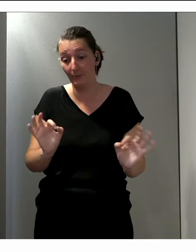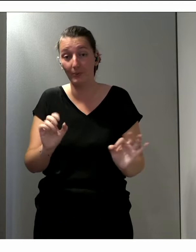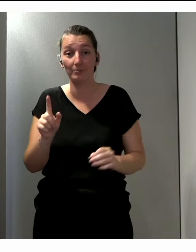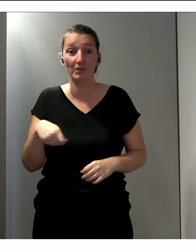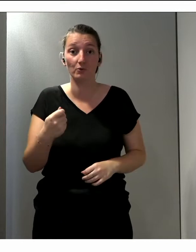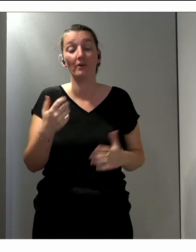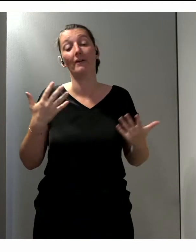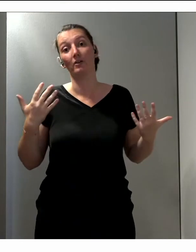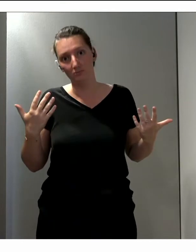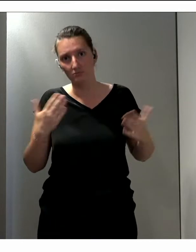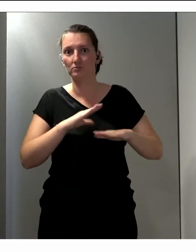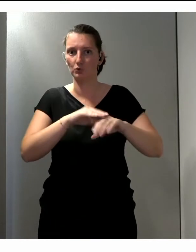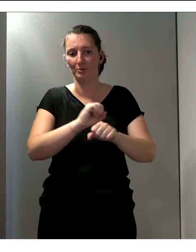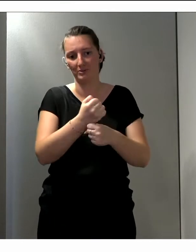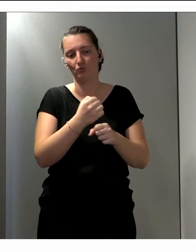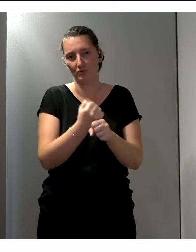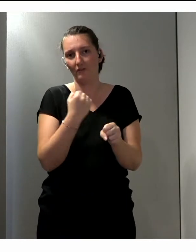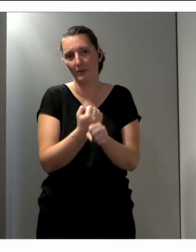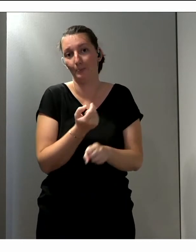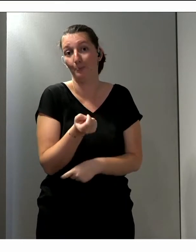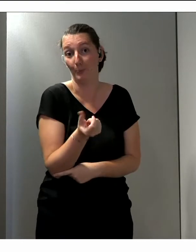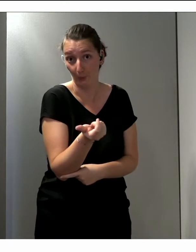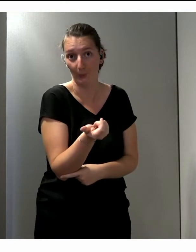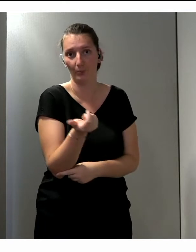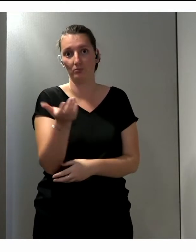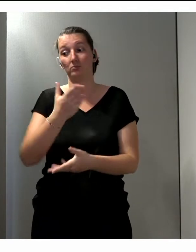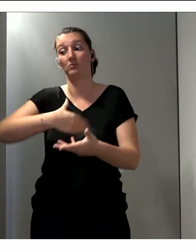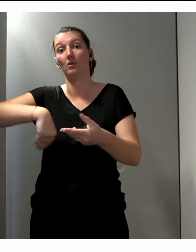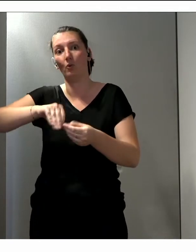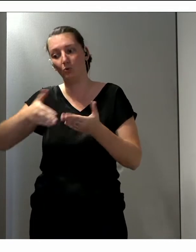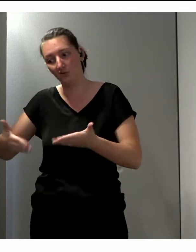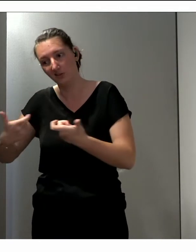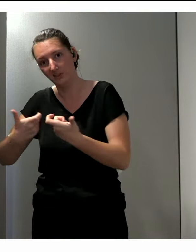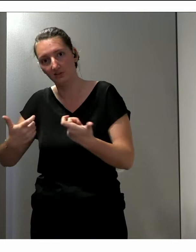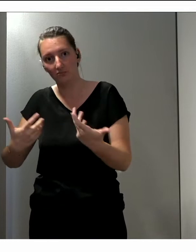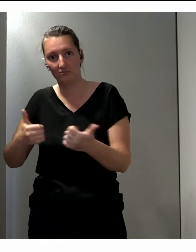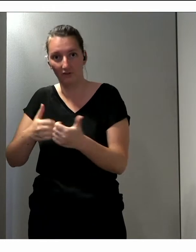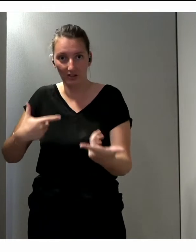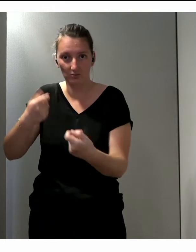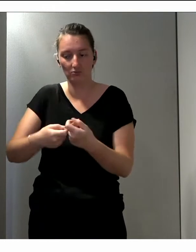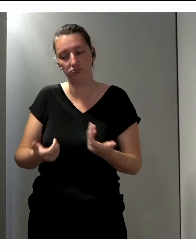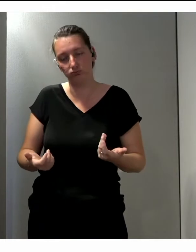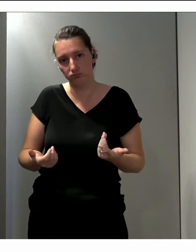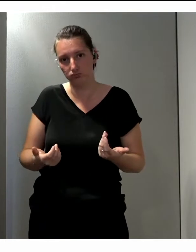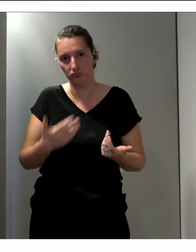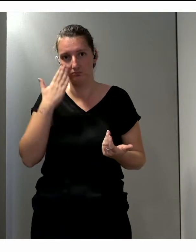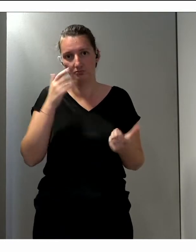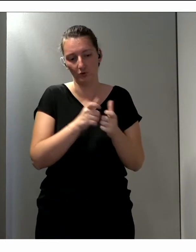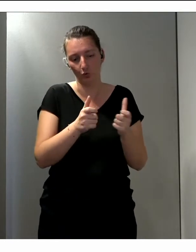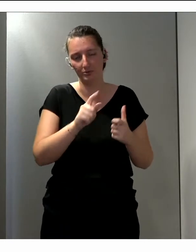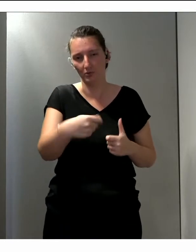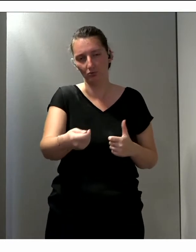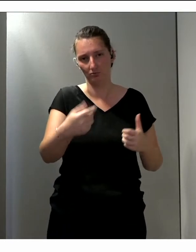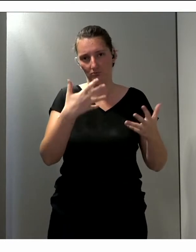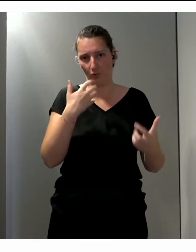souvent, les sociétés en tout cas les prestataires privilégient ceux qui vont produire et ne sont pas du tout prêts à